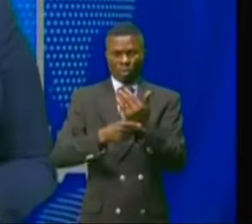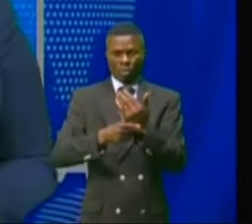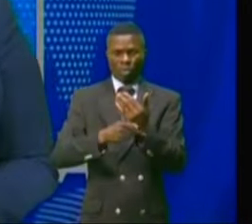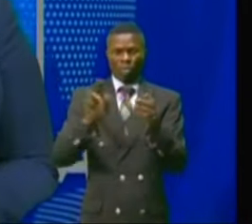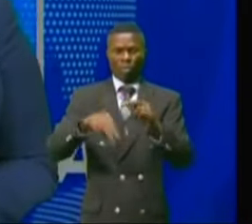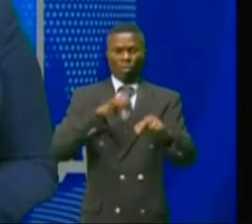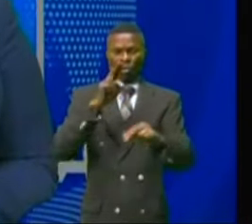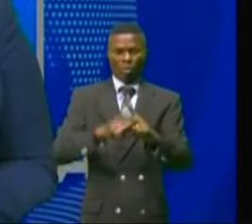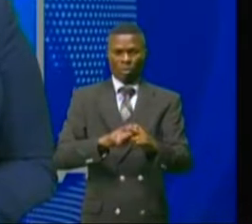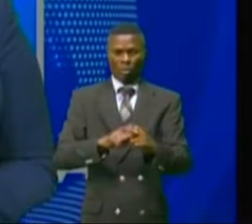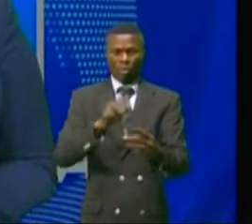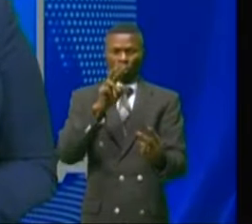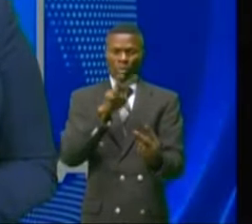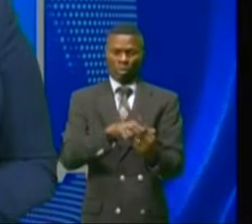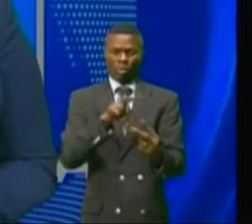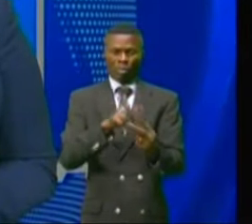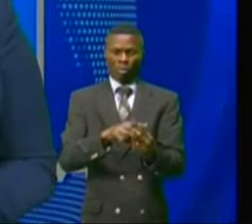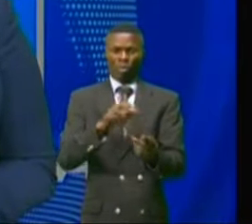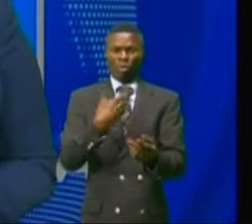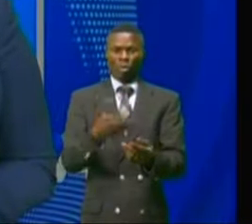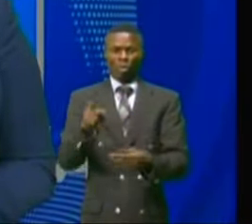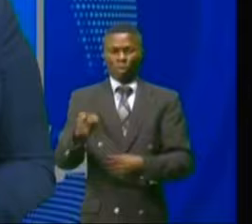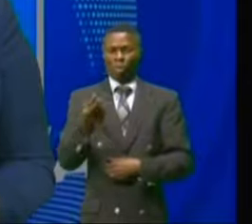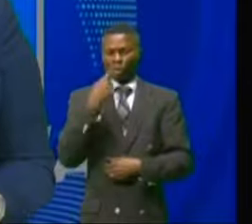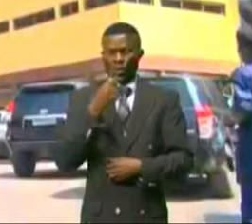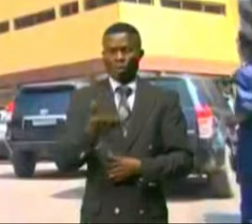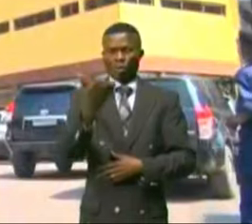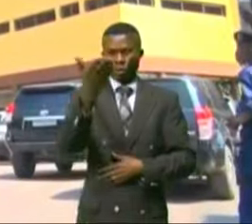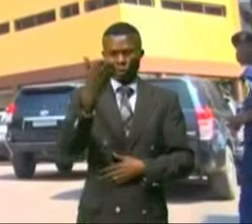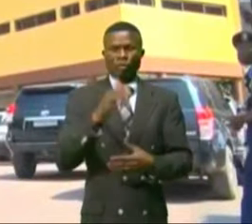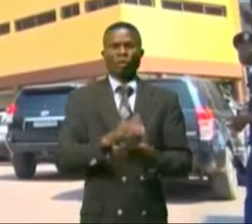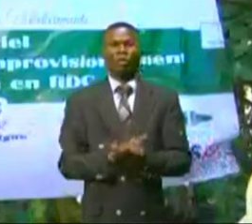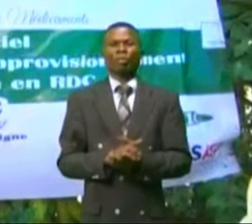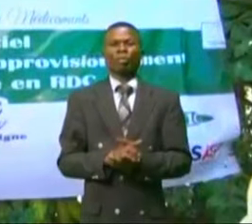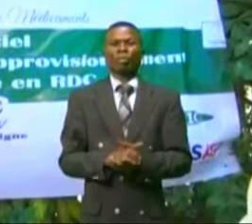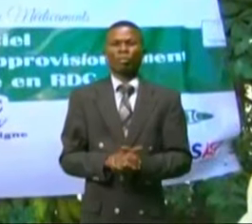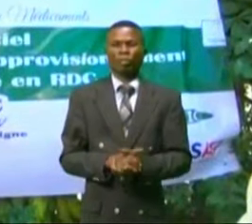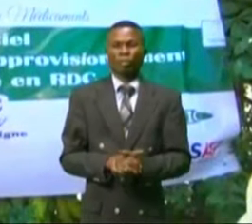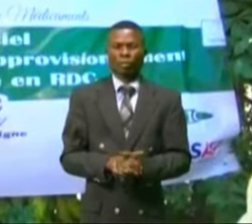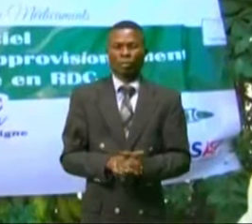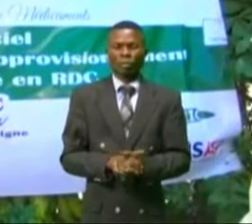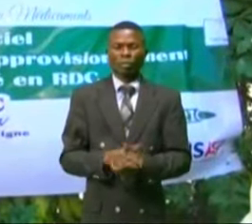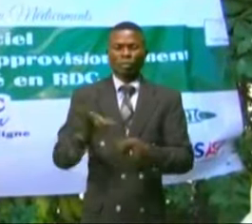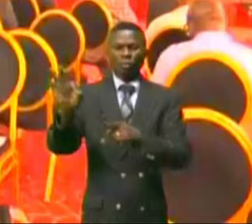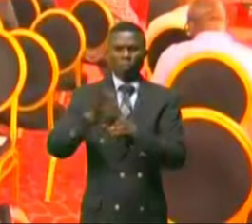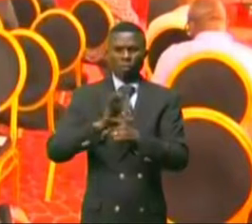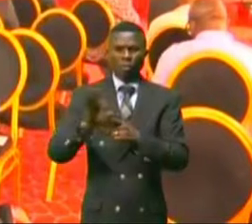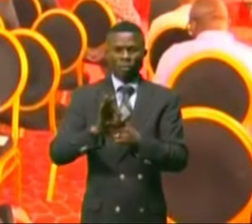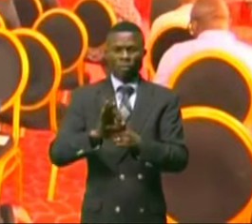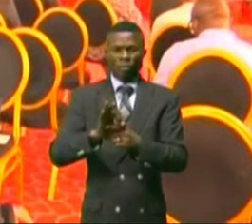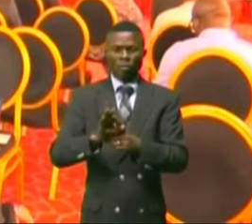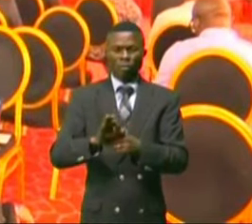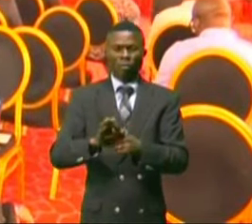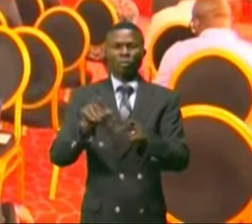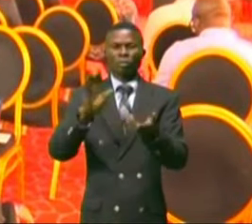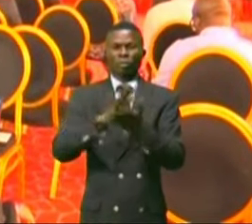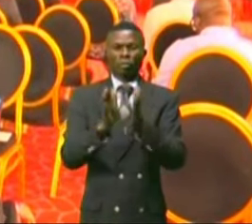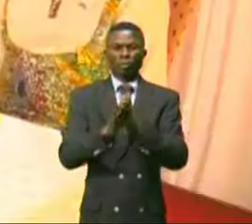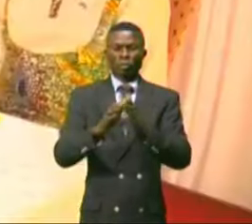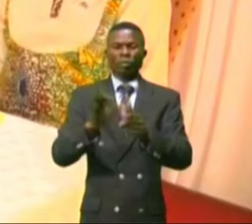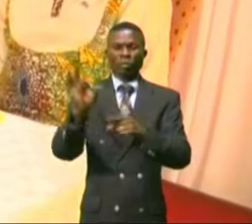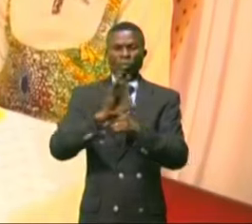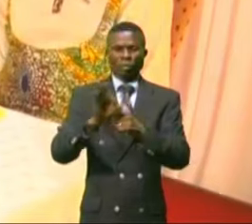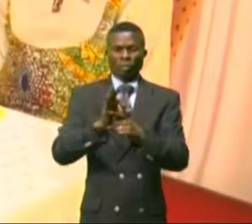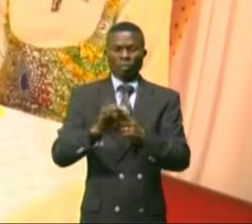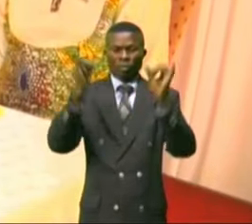le programme national qui gère justement ce domaine. Yolande Voka. De la formation en présentiel à la formation